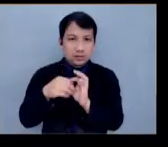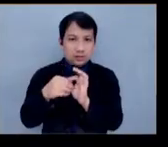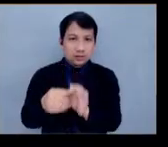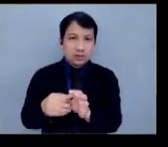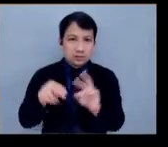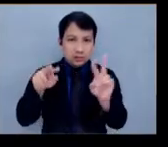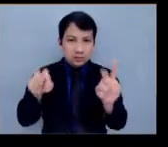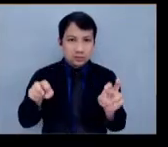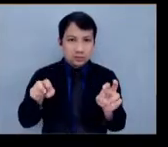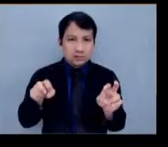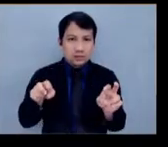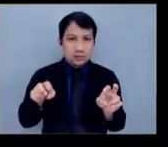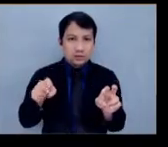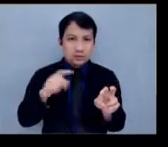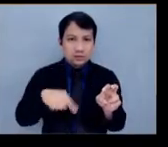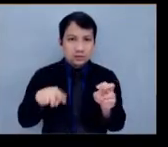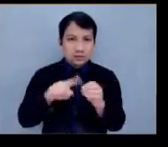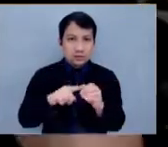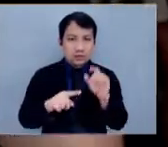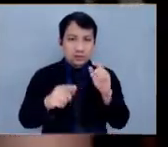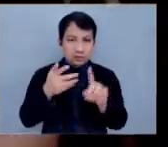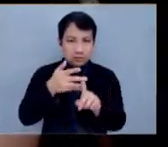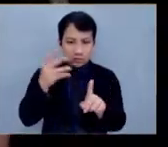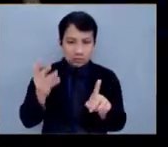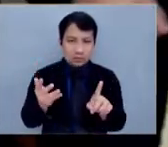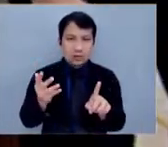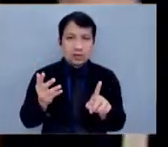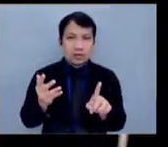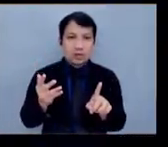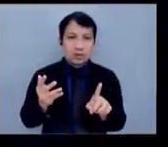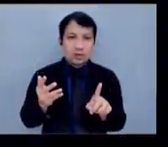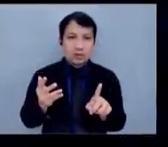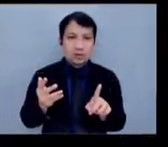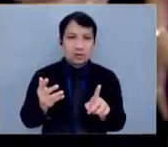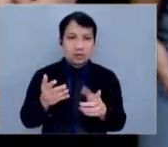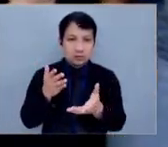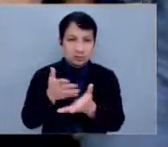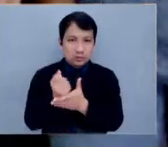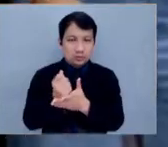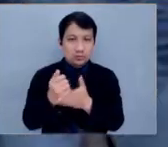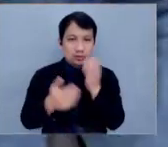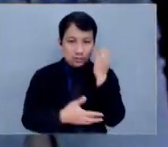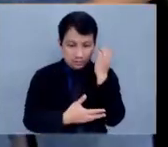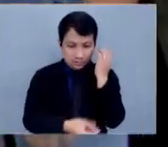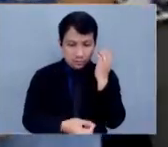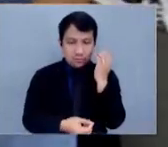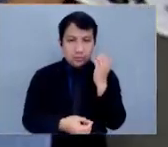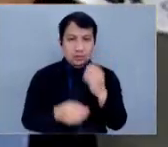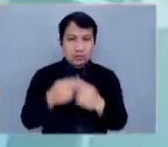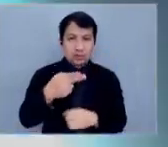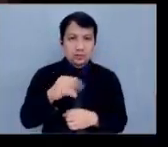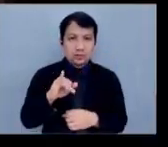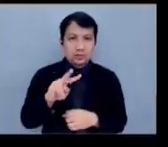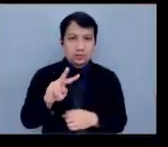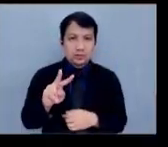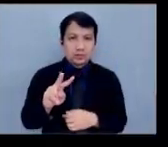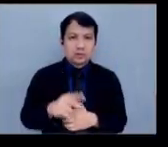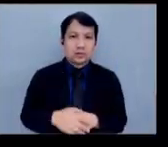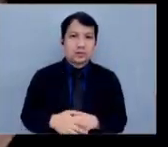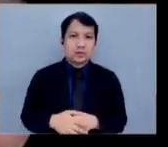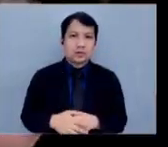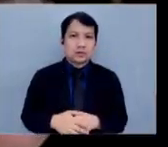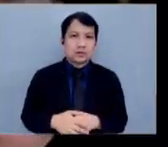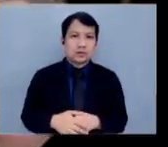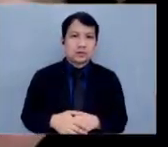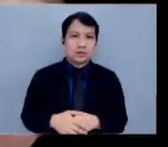panlipunan gaya ng LGBTQIA+ rights, kahirapan at HIV/AIDS. Ang mga temang